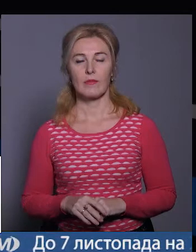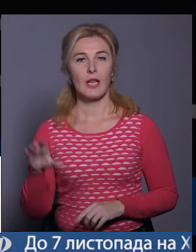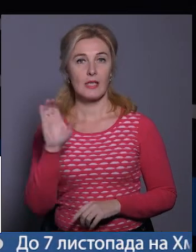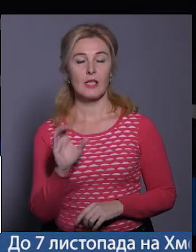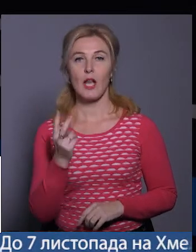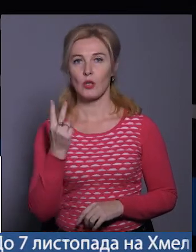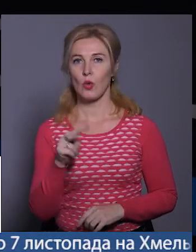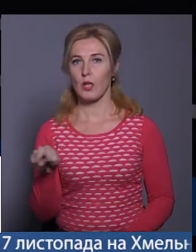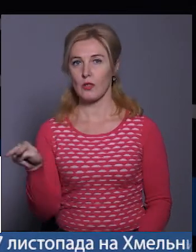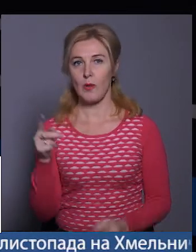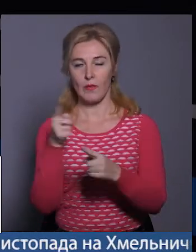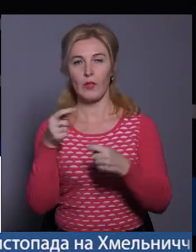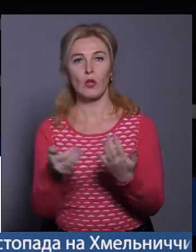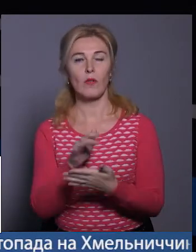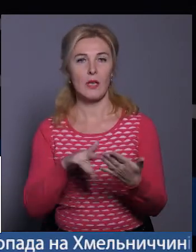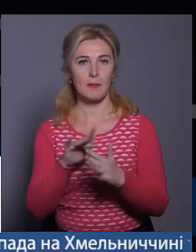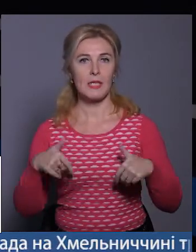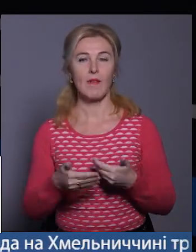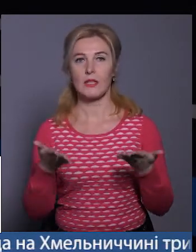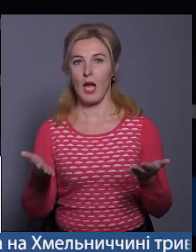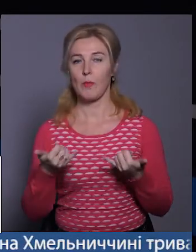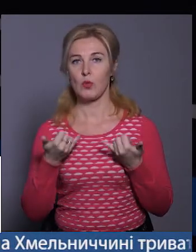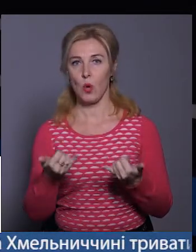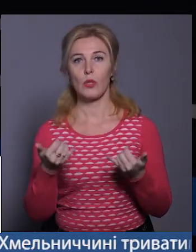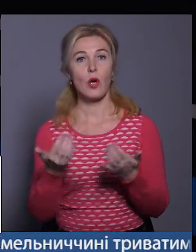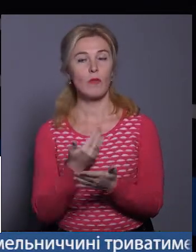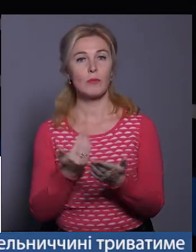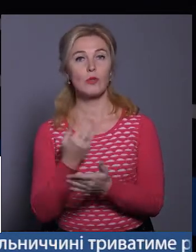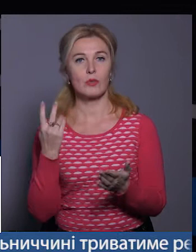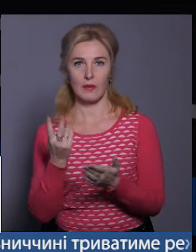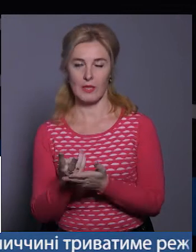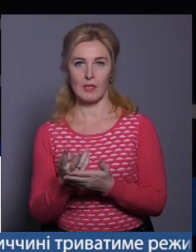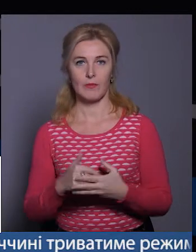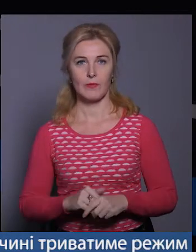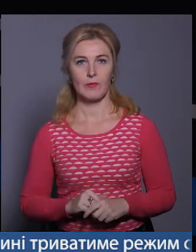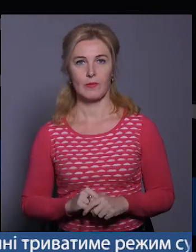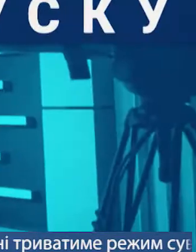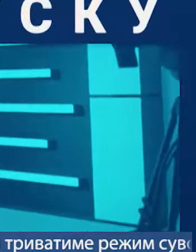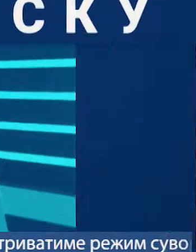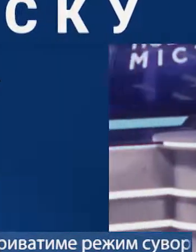Середа, 2 листопада, в ефірі новини міста. Вітаємо! Сьогодні у випуску дивіться.